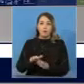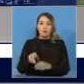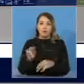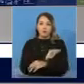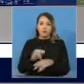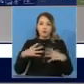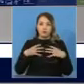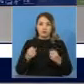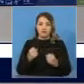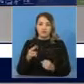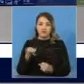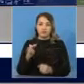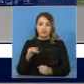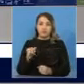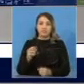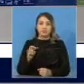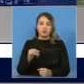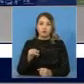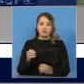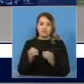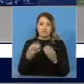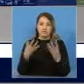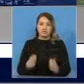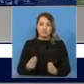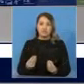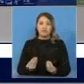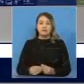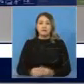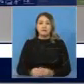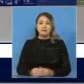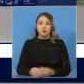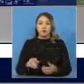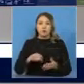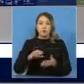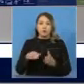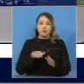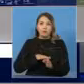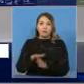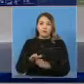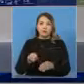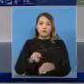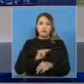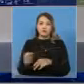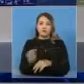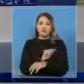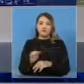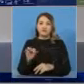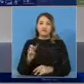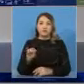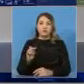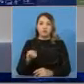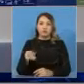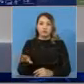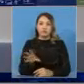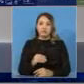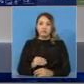физиотерапии, полный курс по соляной шахте, это 10 дней, комплекс, полный комплекс физиопроцедур всех, то